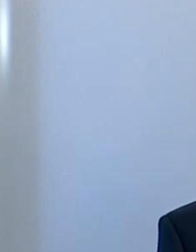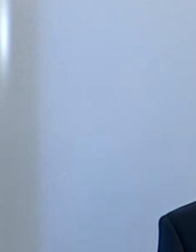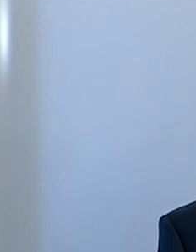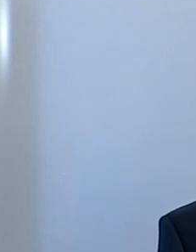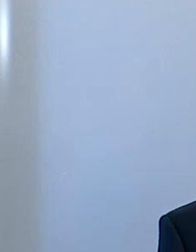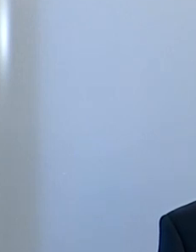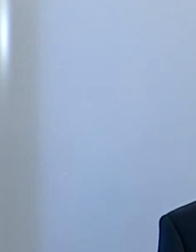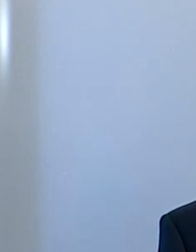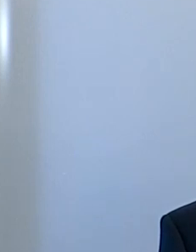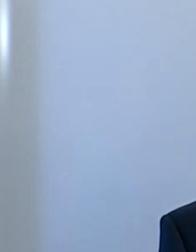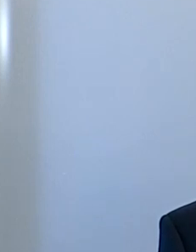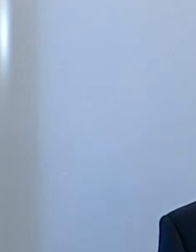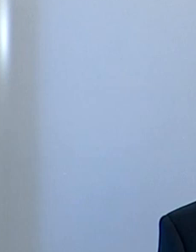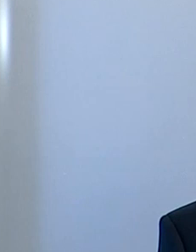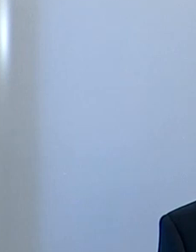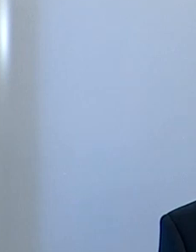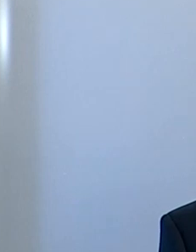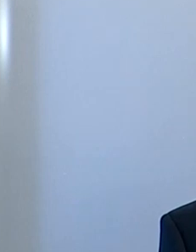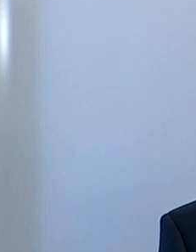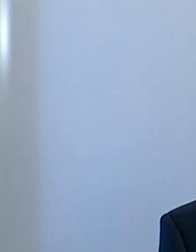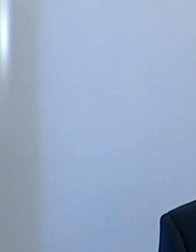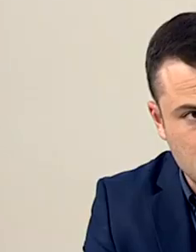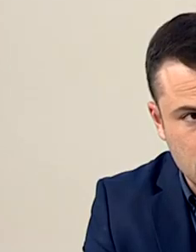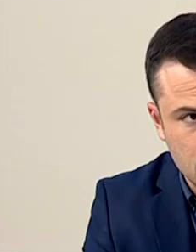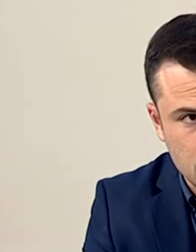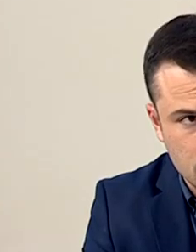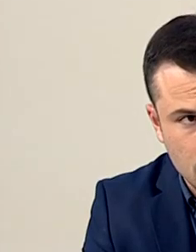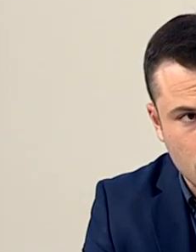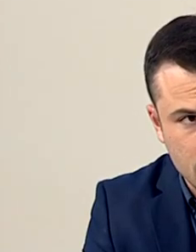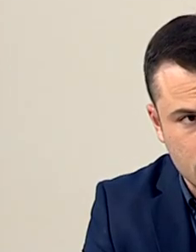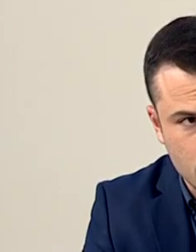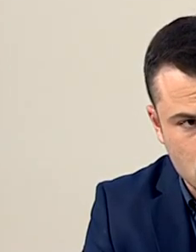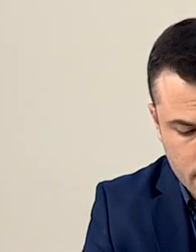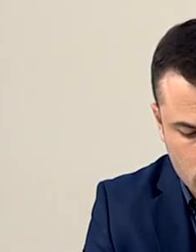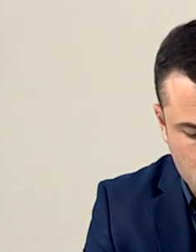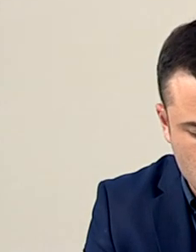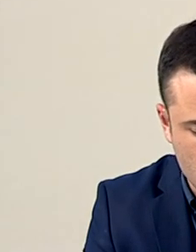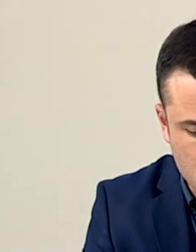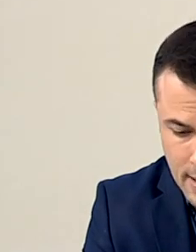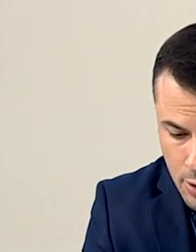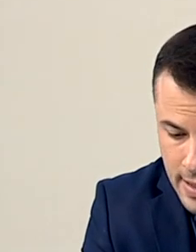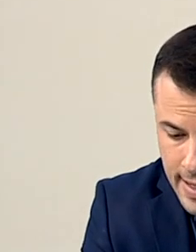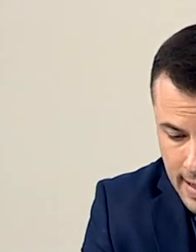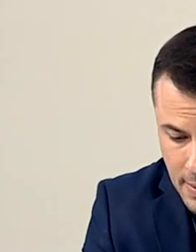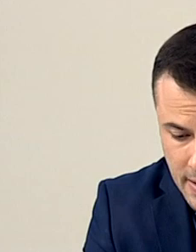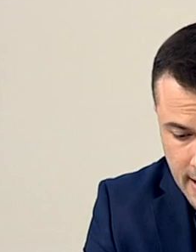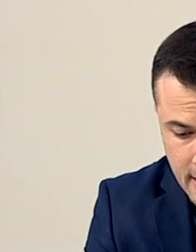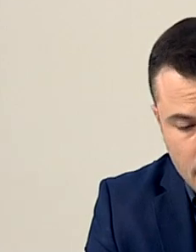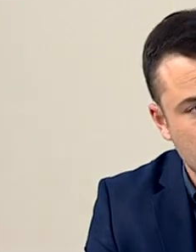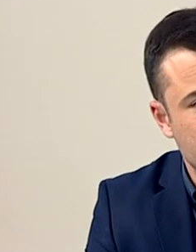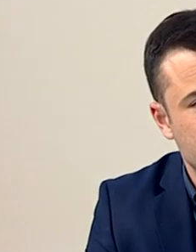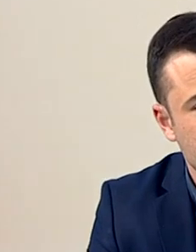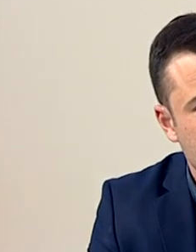εκπαιδευτική πλατφόρμα για αυτό το πράγμα. Μάλιστα. Μέχρι το τέλος του έτους πιθανότατα, ναι, να έχουμε κάτι χειροπιαστό μέχρι το, ναι, τέλος του 23. Λοιπόν, καλή επιτυχία